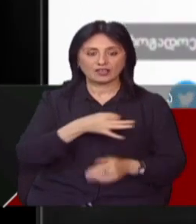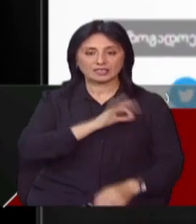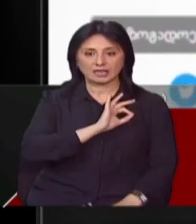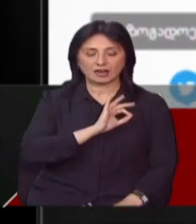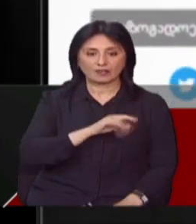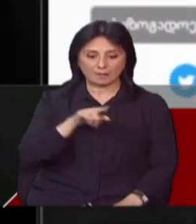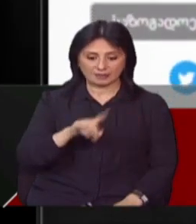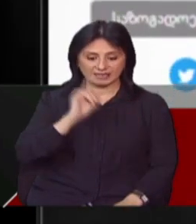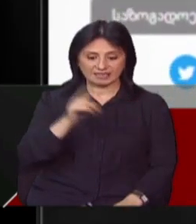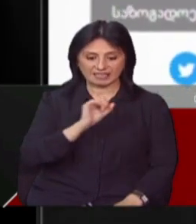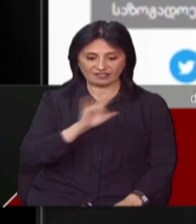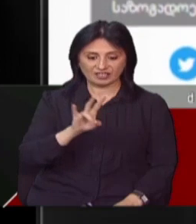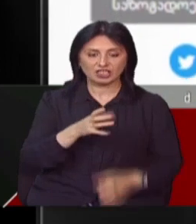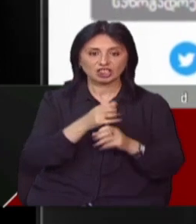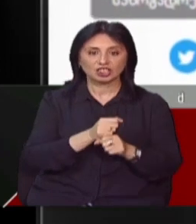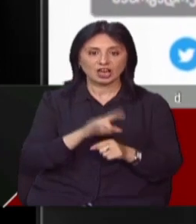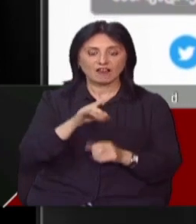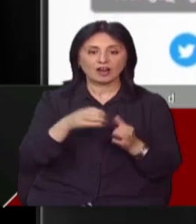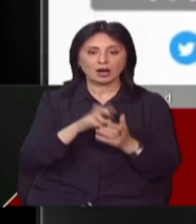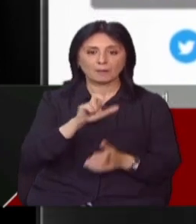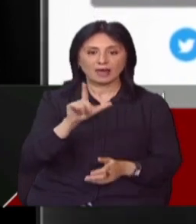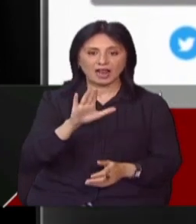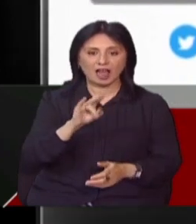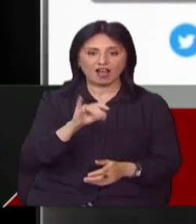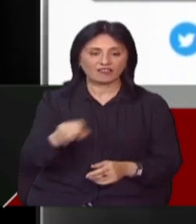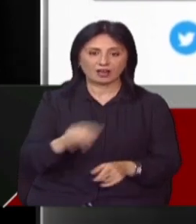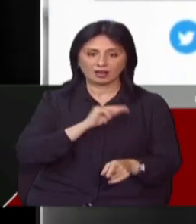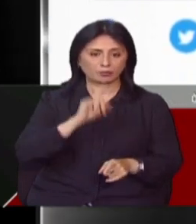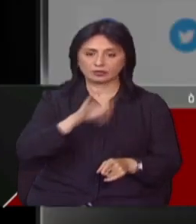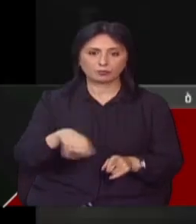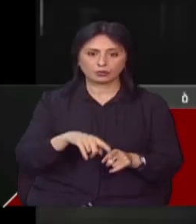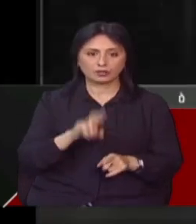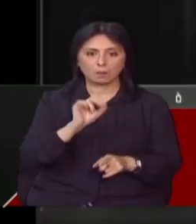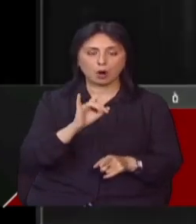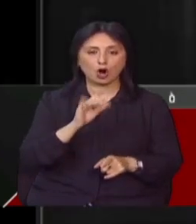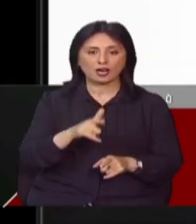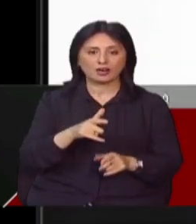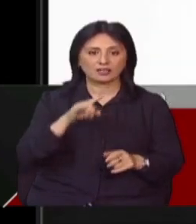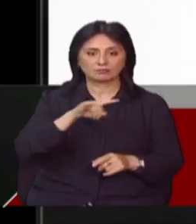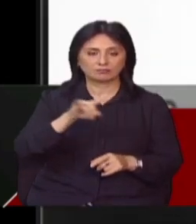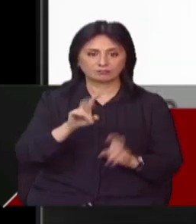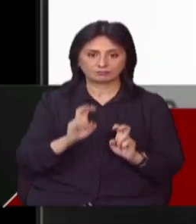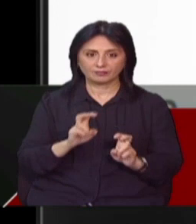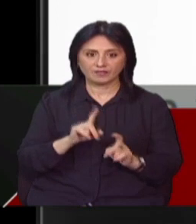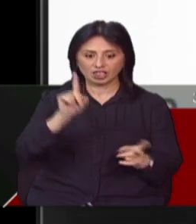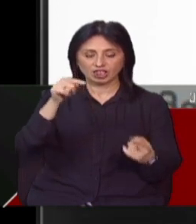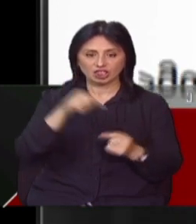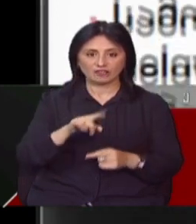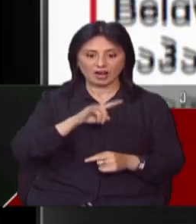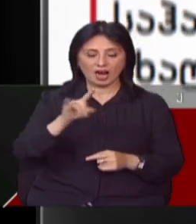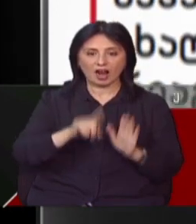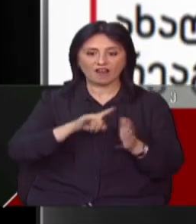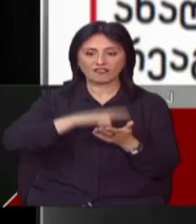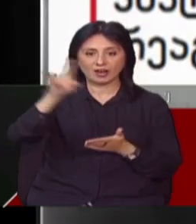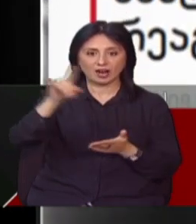სააგენტომ მიმდინარე წლის ივნისიდან შეზღუდა ავიაკომპანია ბელავიას ოპერირება საქართველოში ბოინგის ტიპის საჰაერო ხომალდებით. შესაბამისად